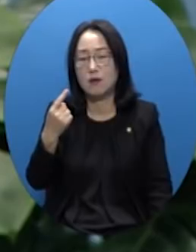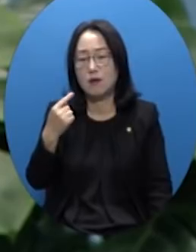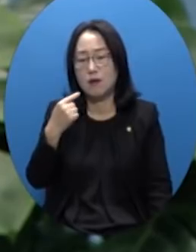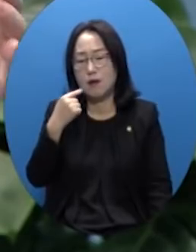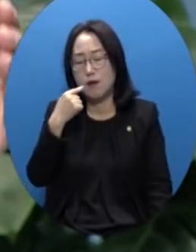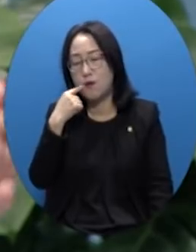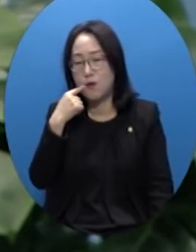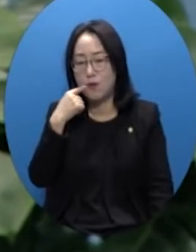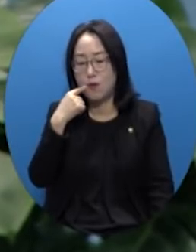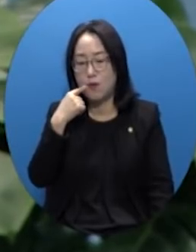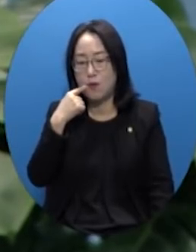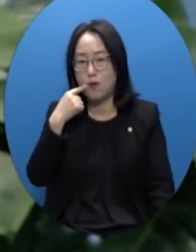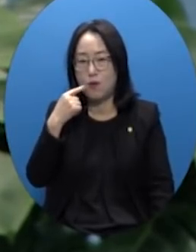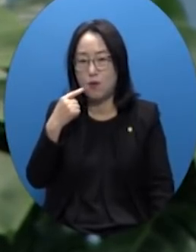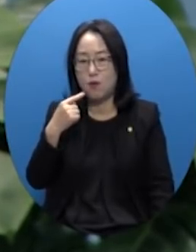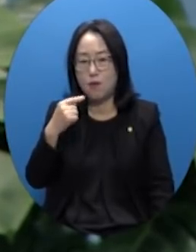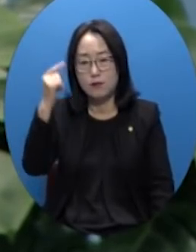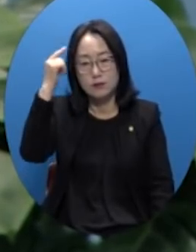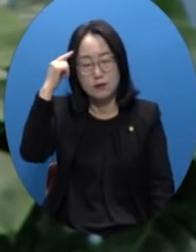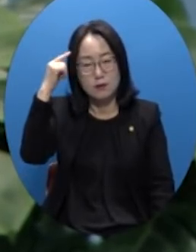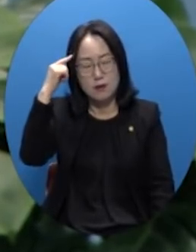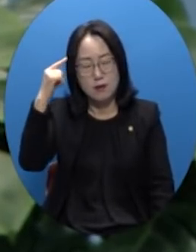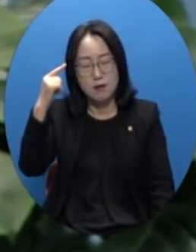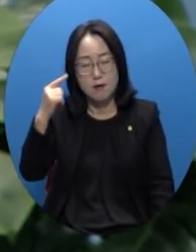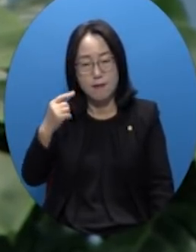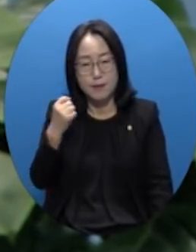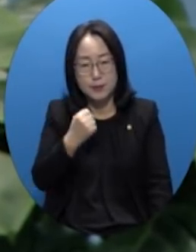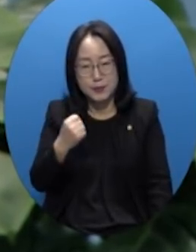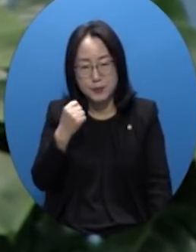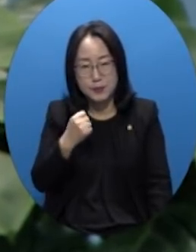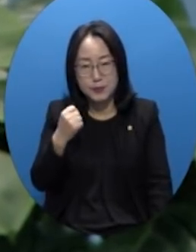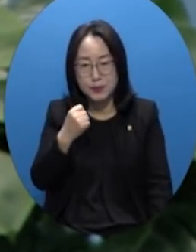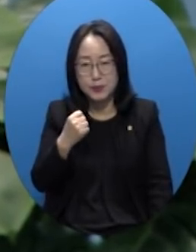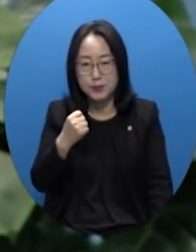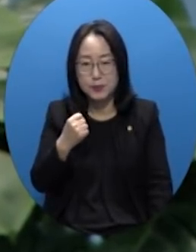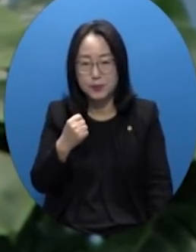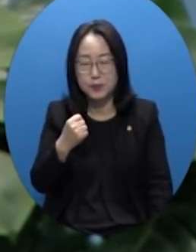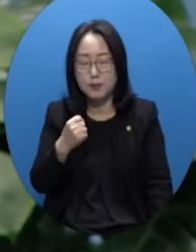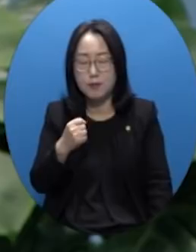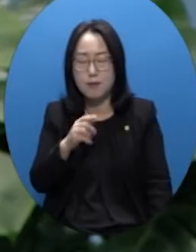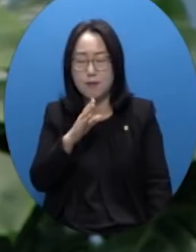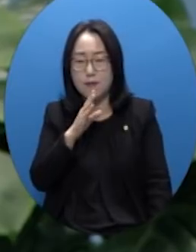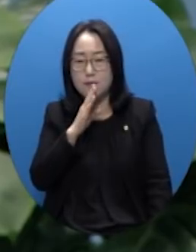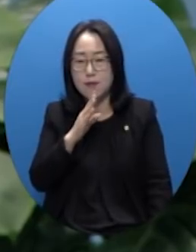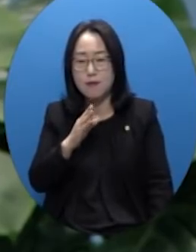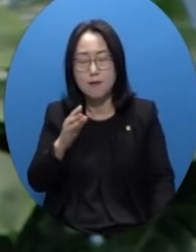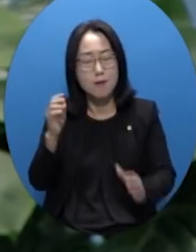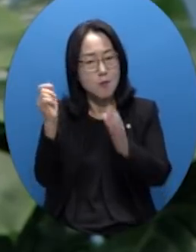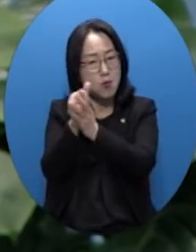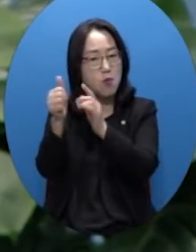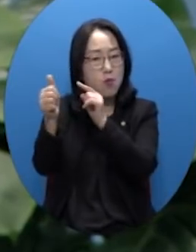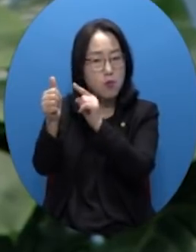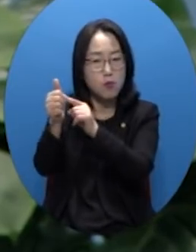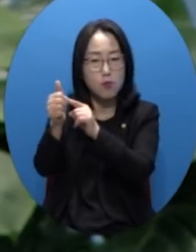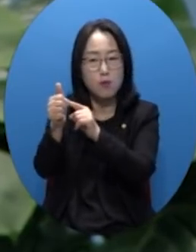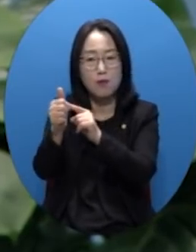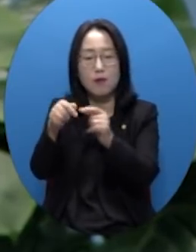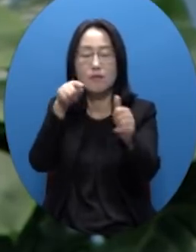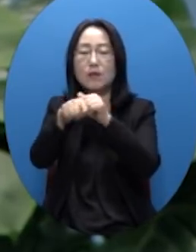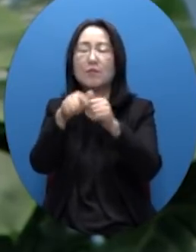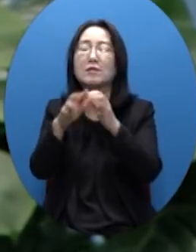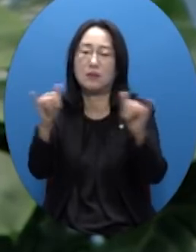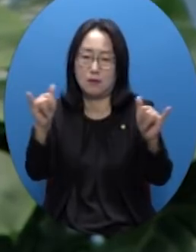온몸을 동을 퍼뜨려 서 여하튼 희대의 살인마로 만든 것입니다 부모에게 버림